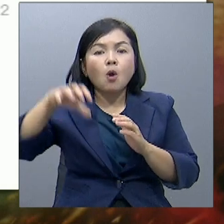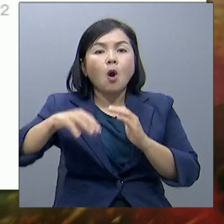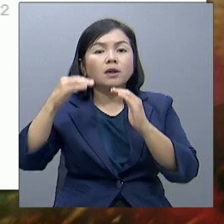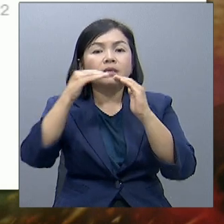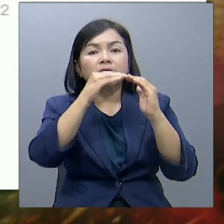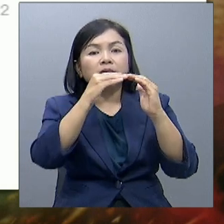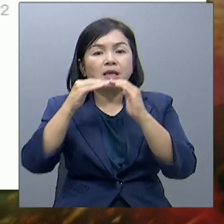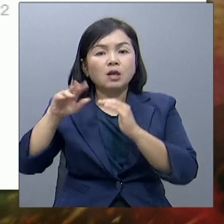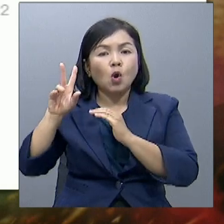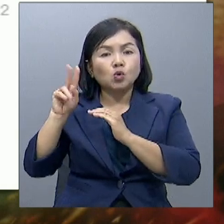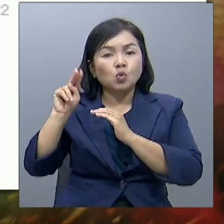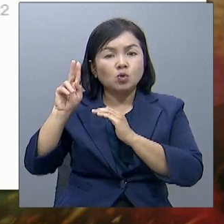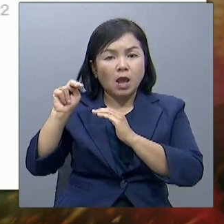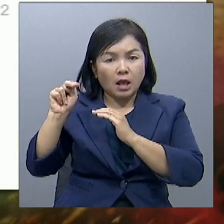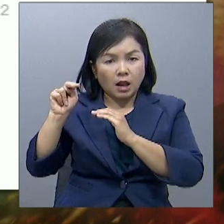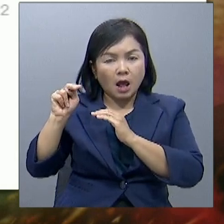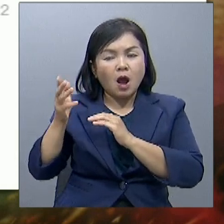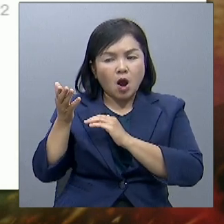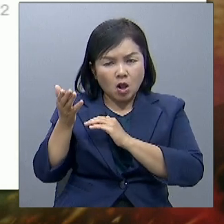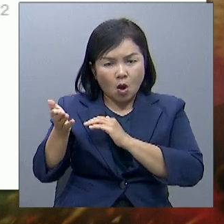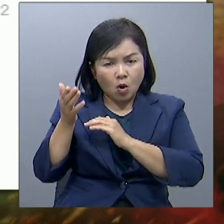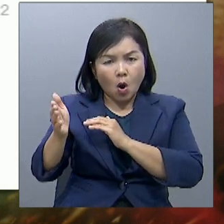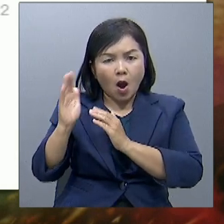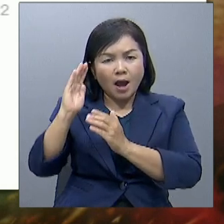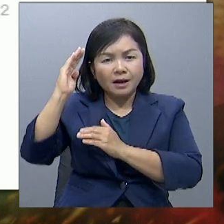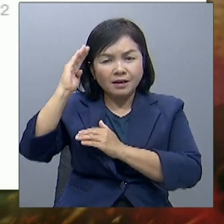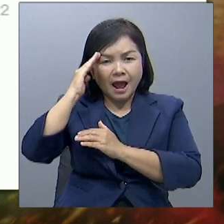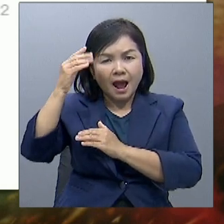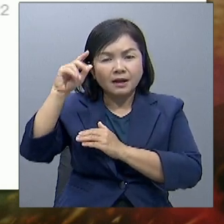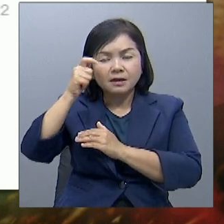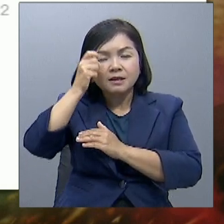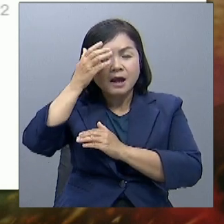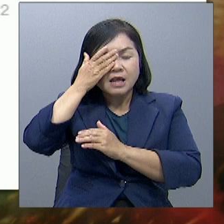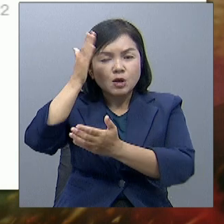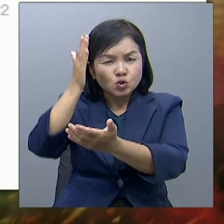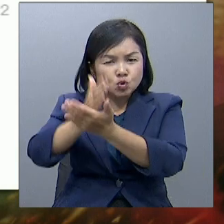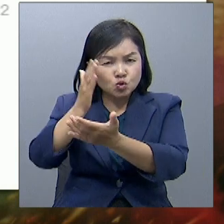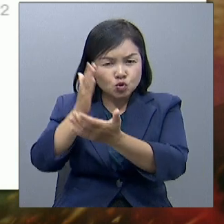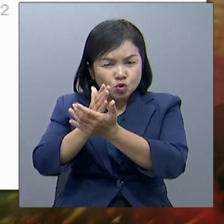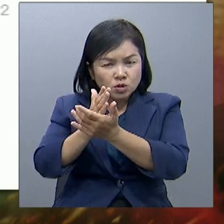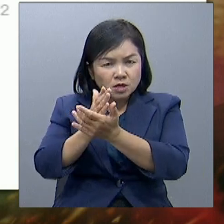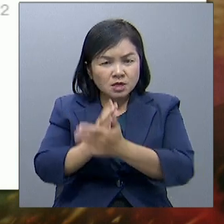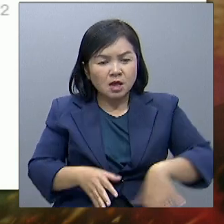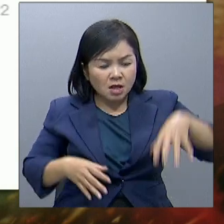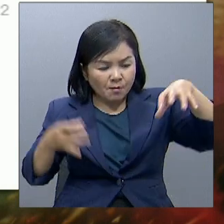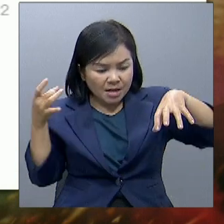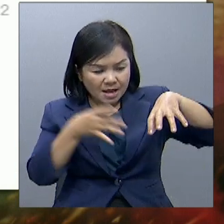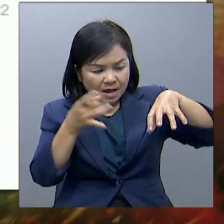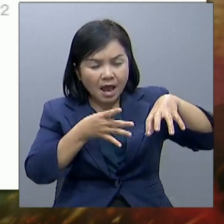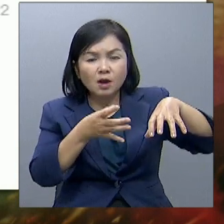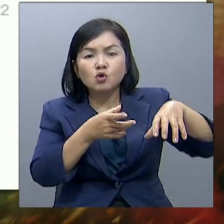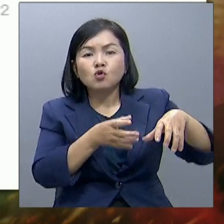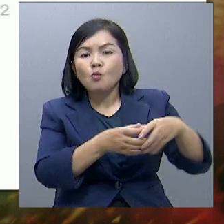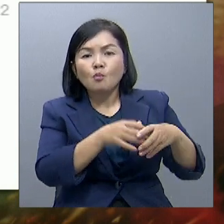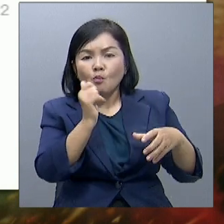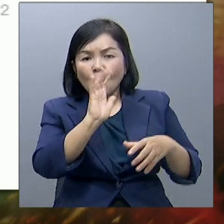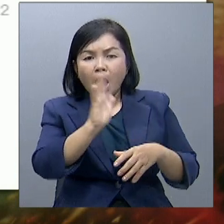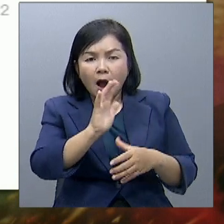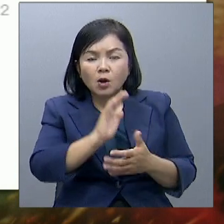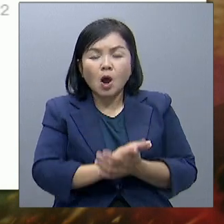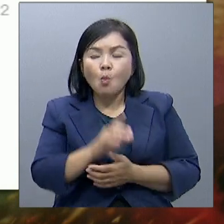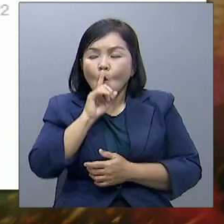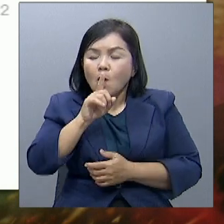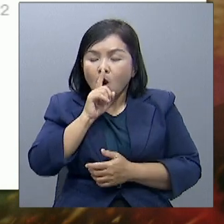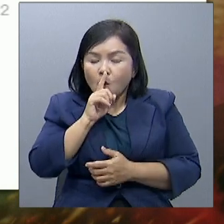ของสหประชาชาติเรียกร้องให้กองทัพอิสราเอลยุติปฏิบัติการบุกค่ายผู้อิยผู้อพยพในเจนินทันทีพร้อมประนามการ